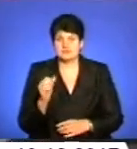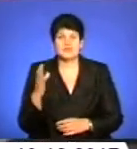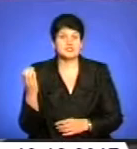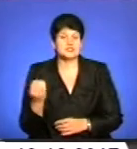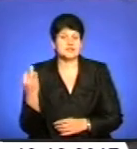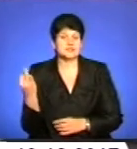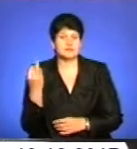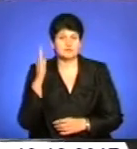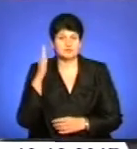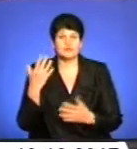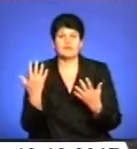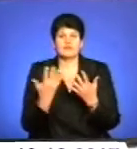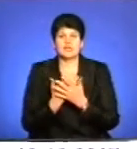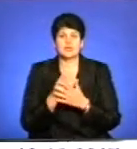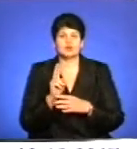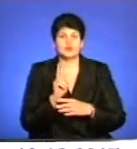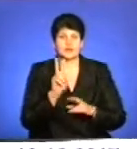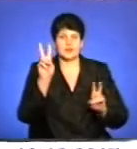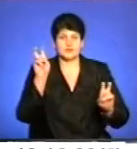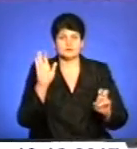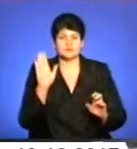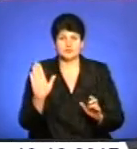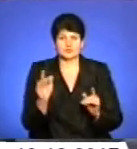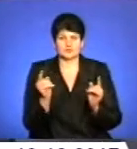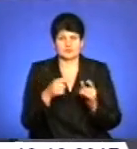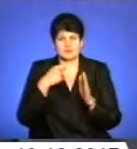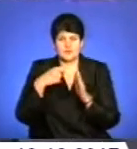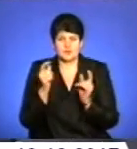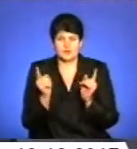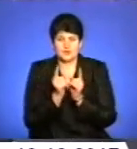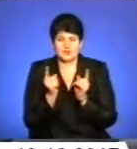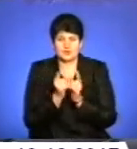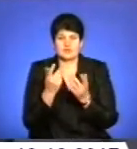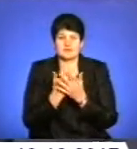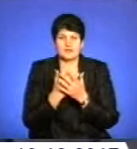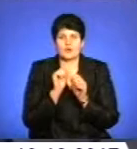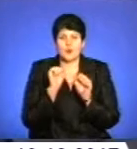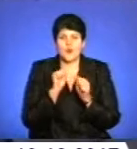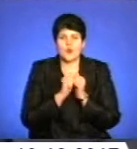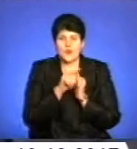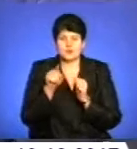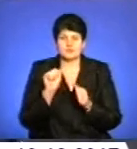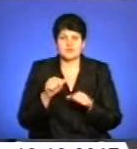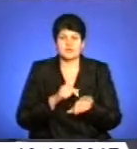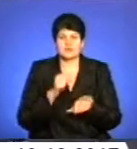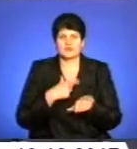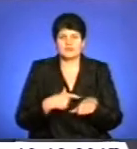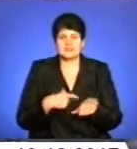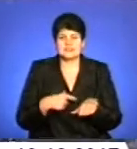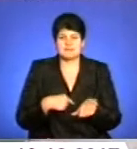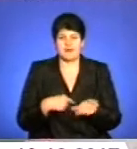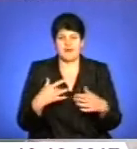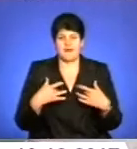те, що у кінотролейбусі зніматимуть фрагменти сучасних кінофільмів, тому кожен пасажир зможе відчути себе актором і потрапити на великий